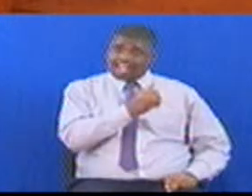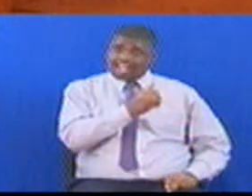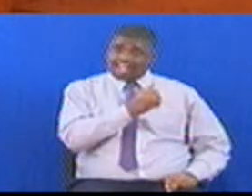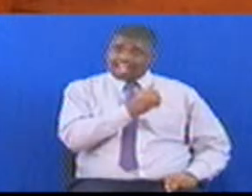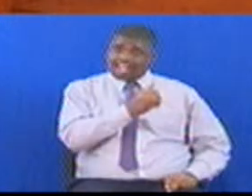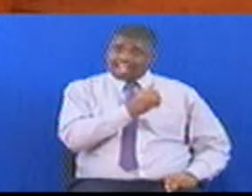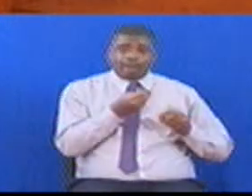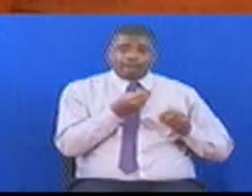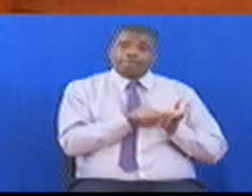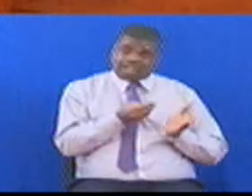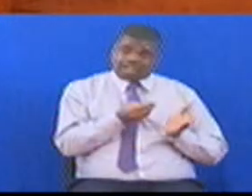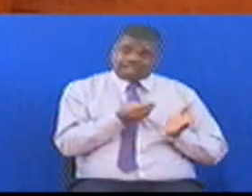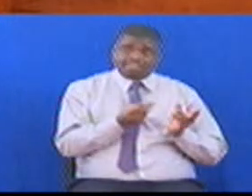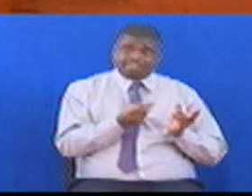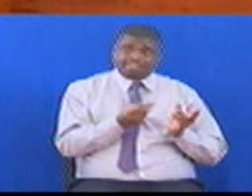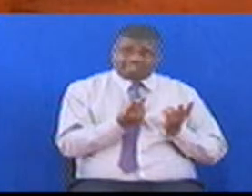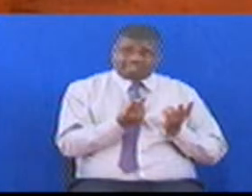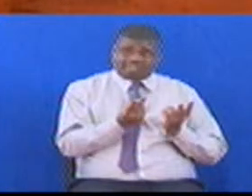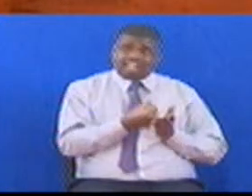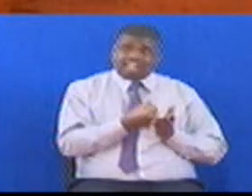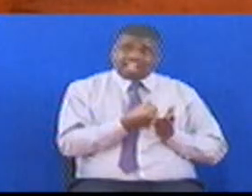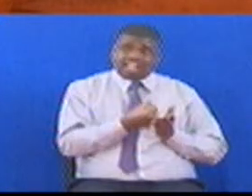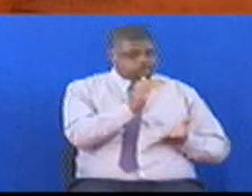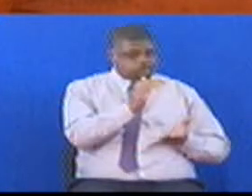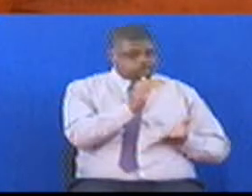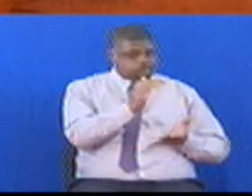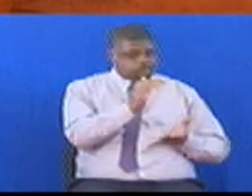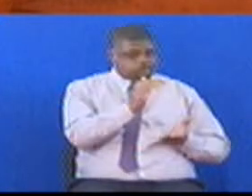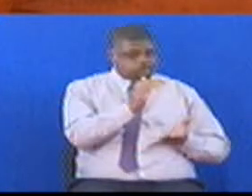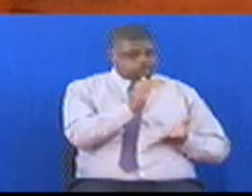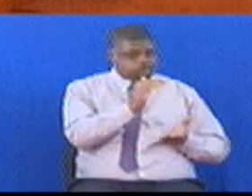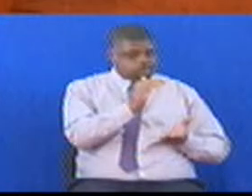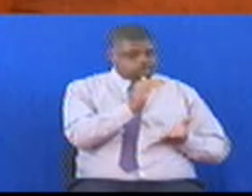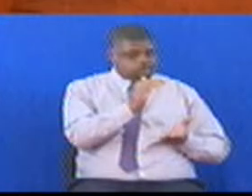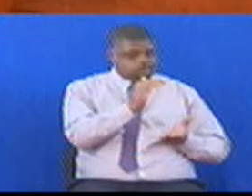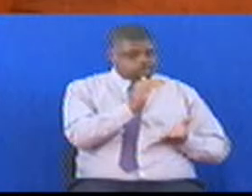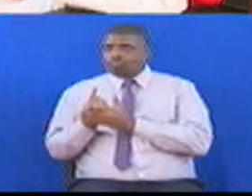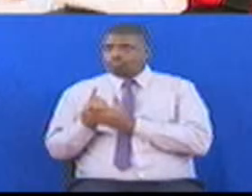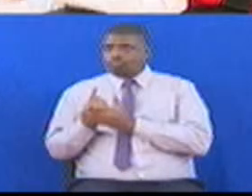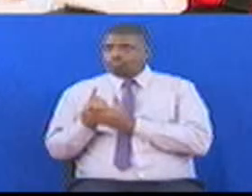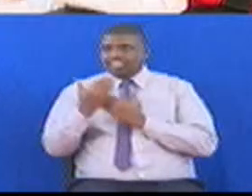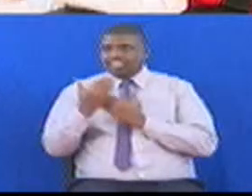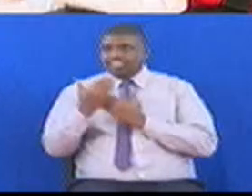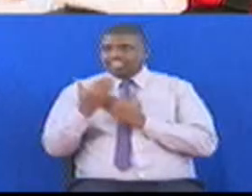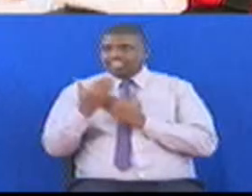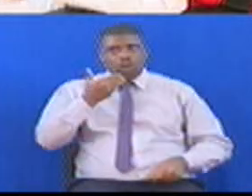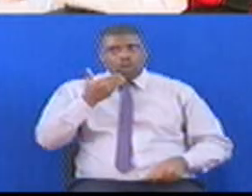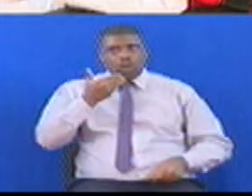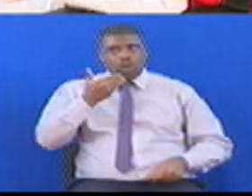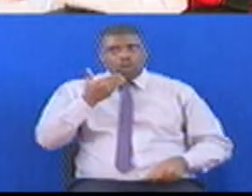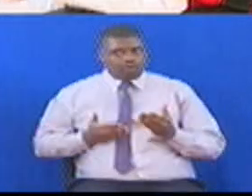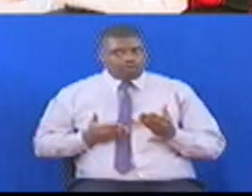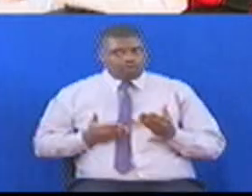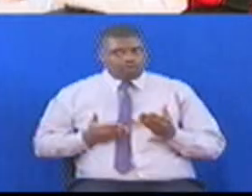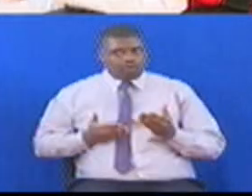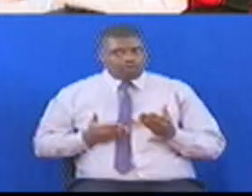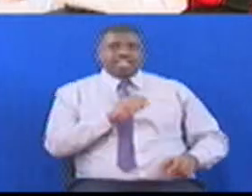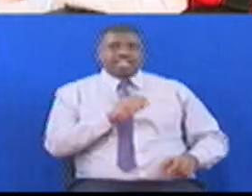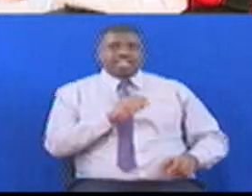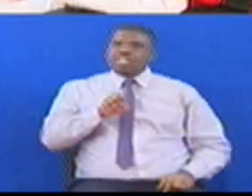ni shilingi bilioni 3.91, msaada wa kibajeti kutoka Umoja wa Nchi za Ulaya kupitia dirisha la